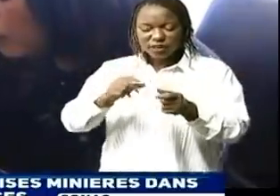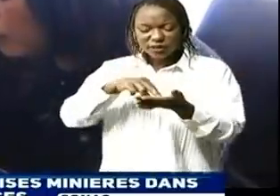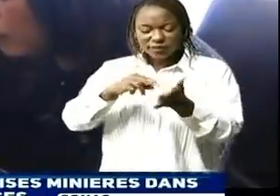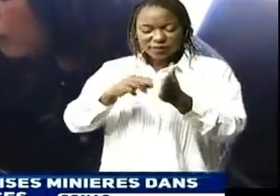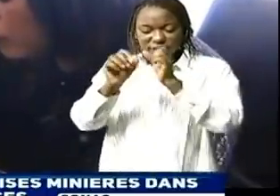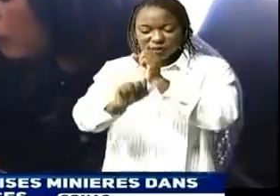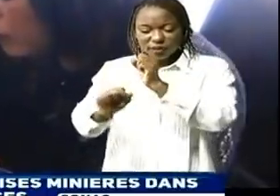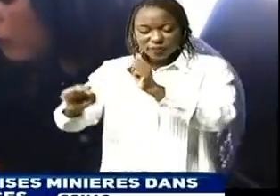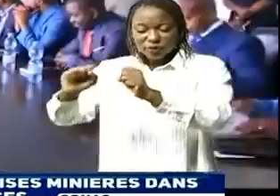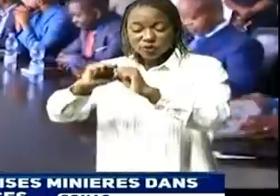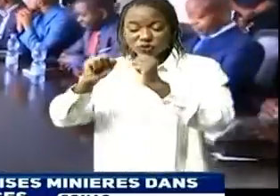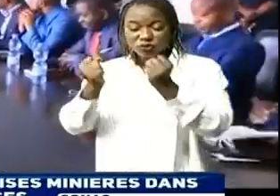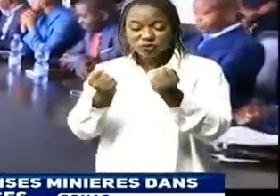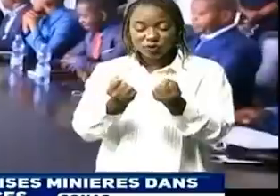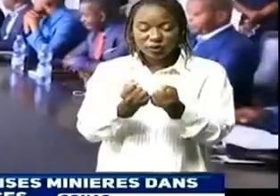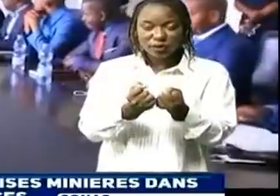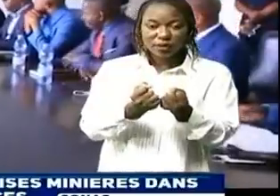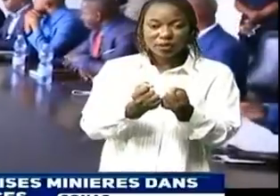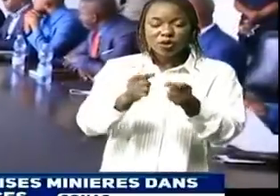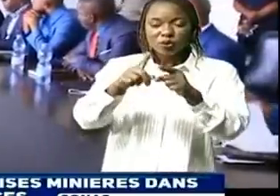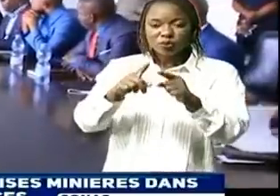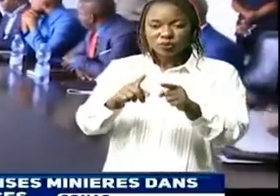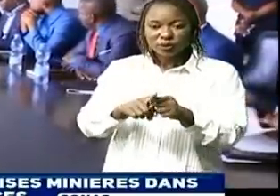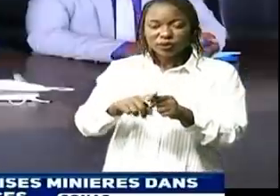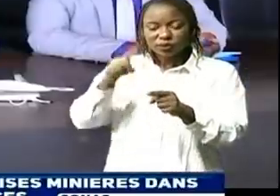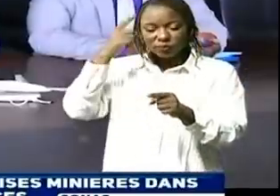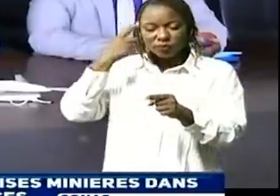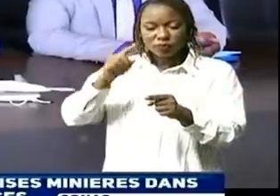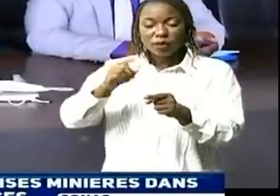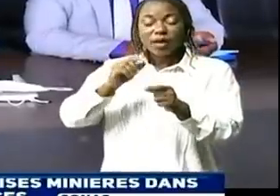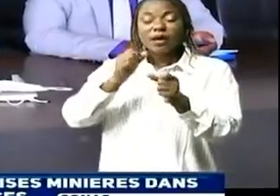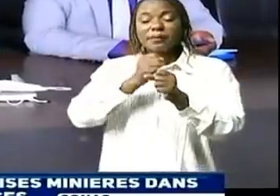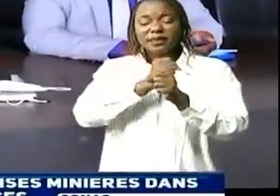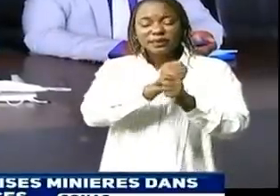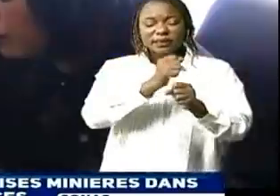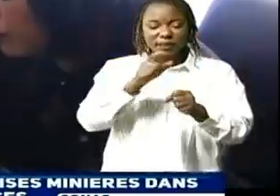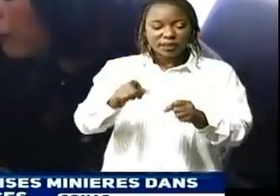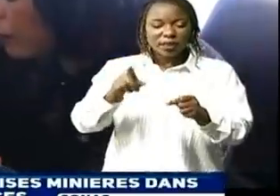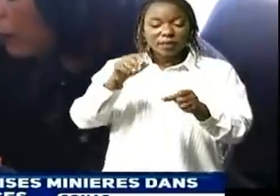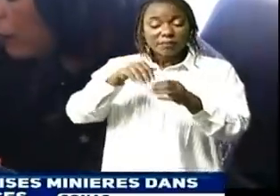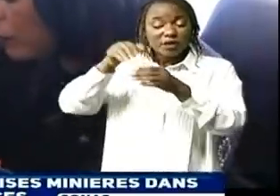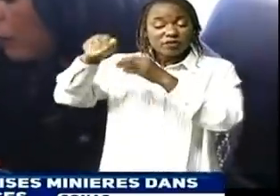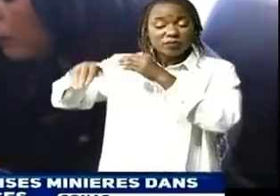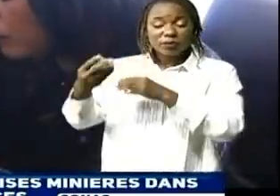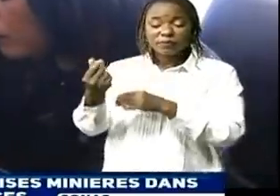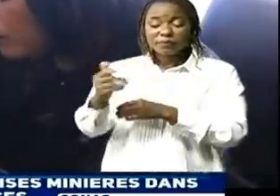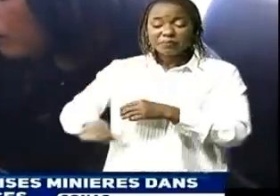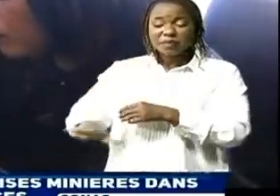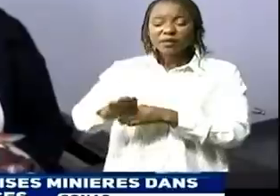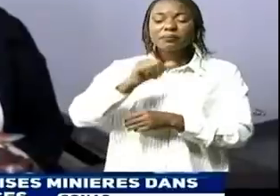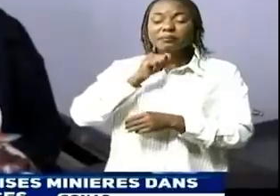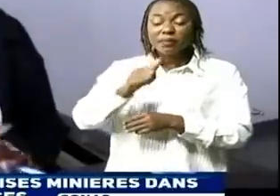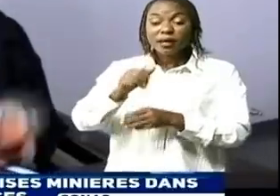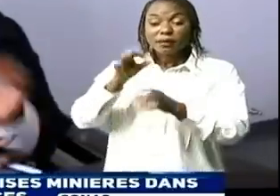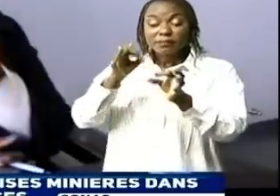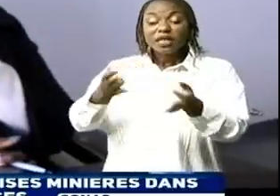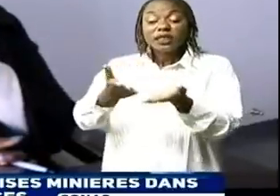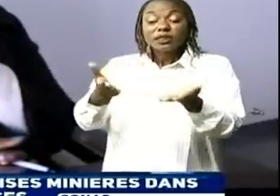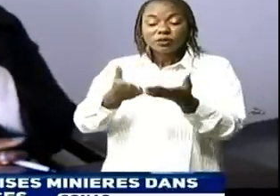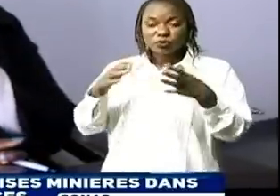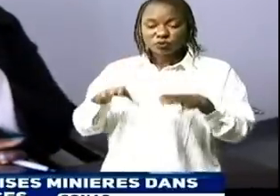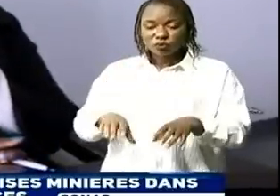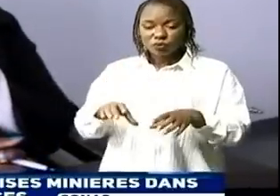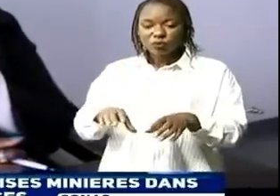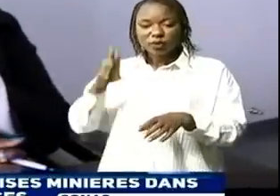des entreprises minières à une souscription d'assurance au pays et non à l'extérieur. La raison fondamentale est la